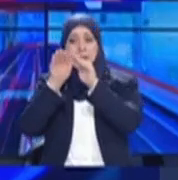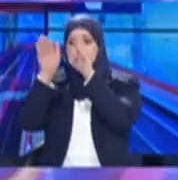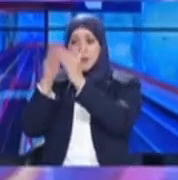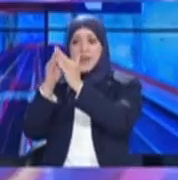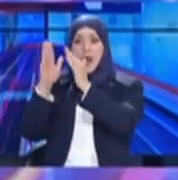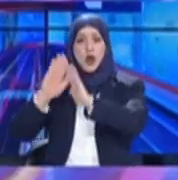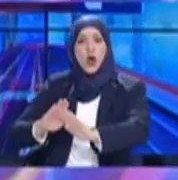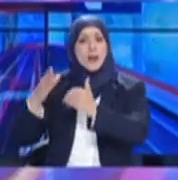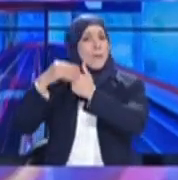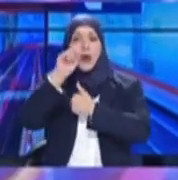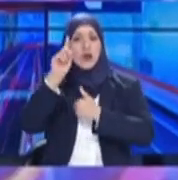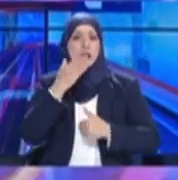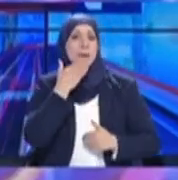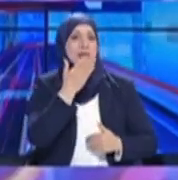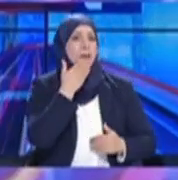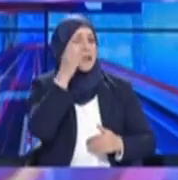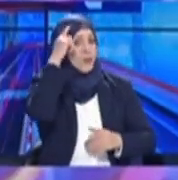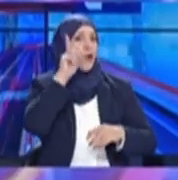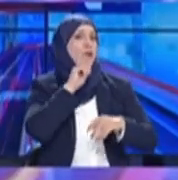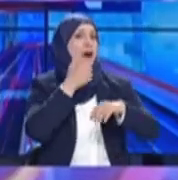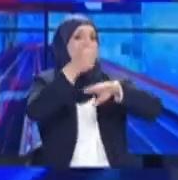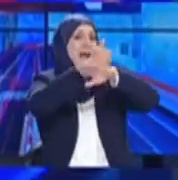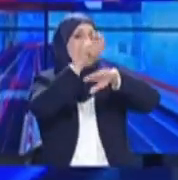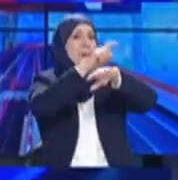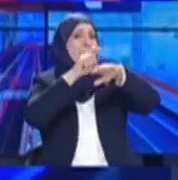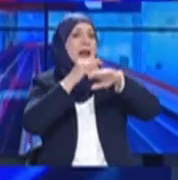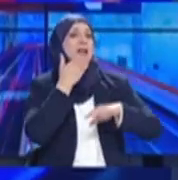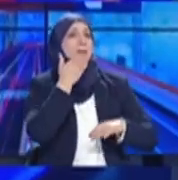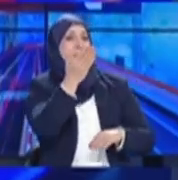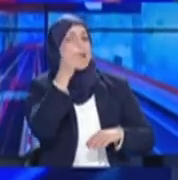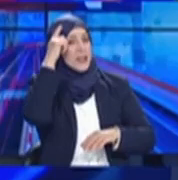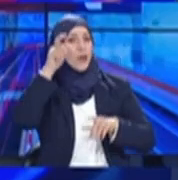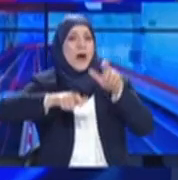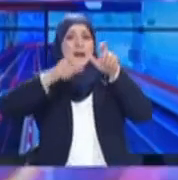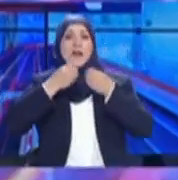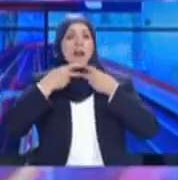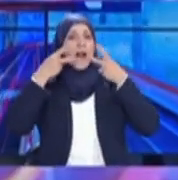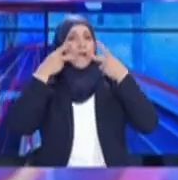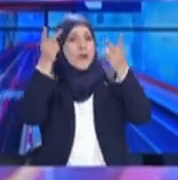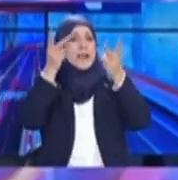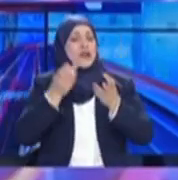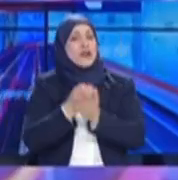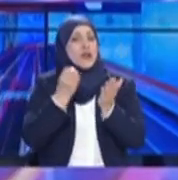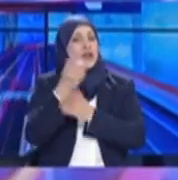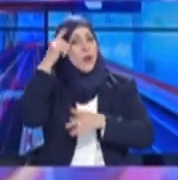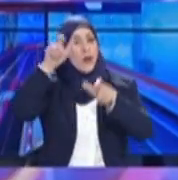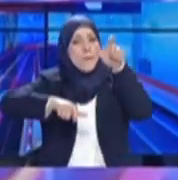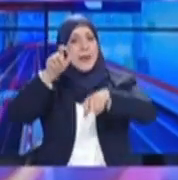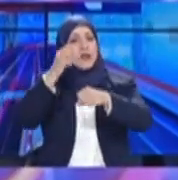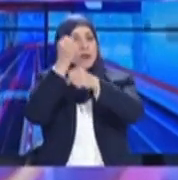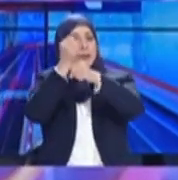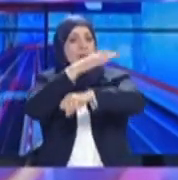طبعا نشكر كباش يا سيده سعاد عبد الرحيم مدينه تونس واجهت كلمه العمال البلدين انه ما يكونوا موجودين